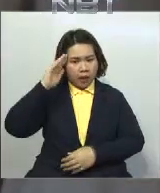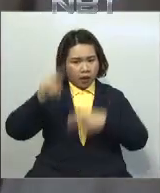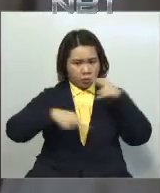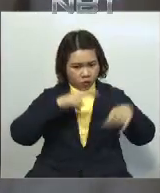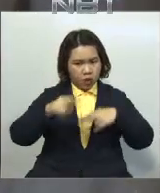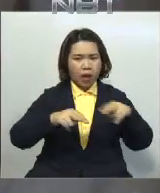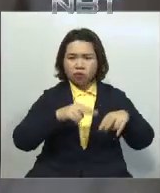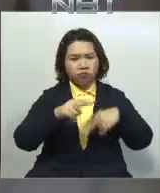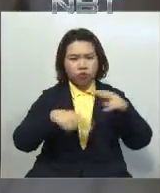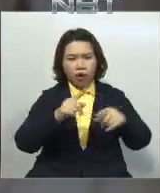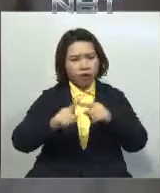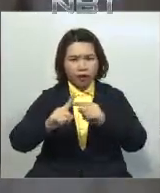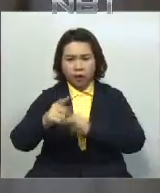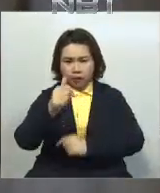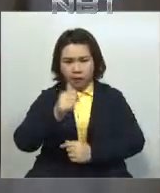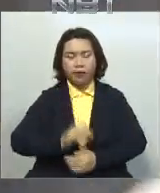แลความสงบเรียบร้อยค่ะ